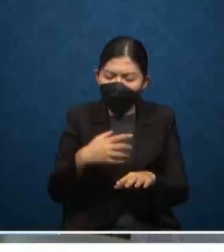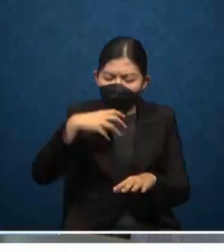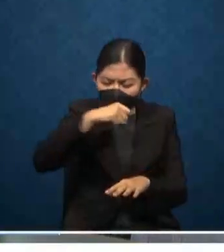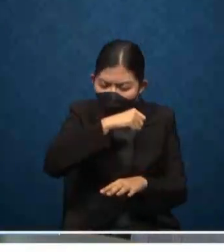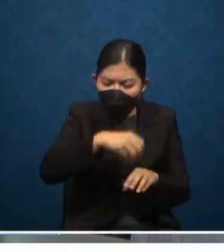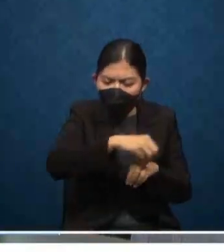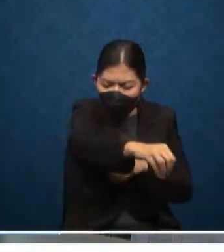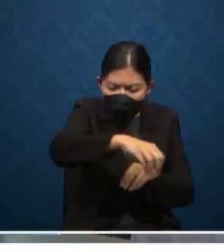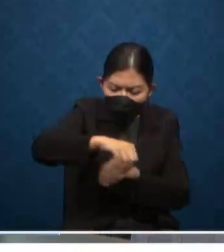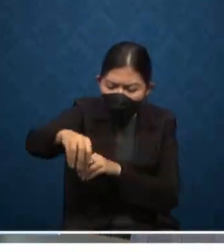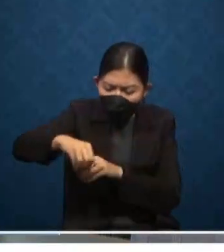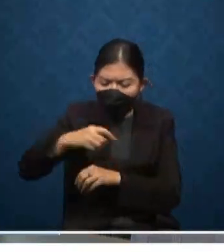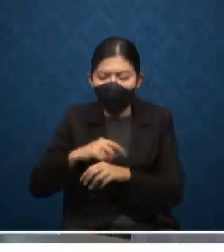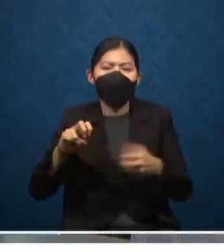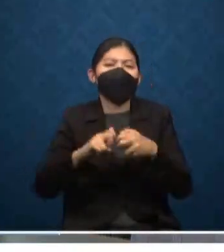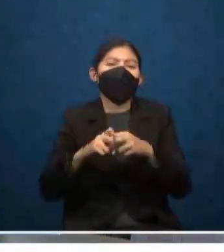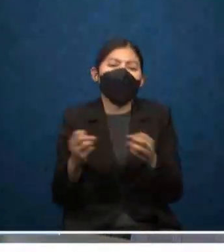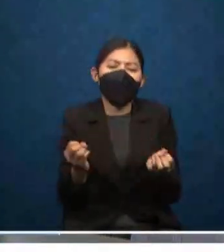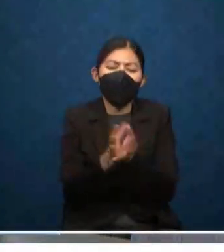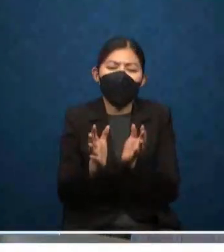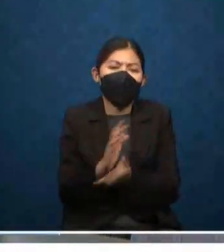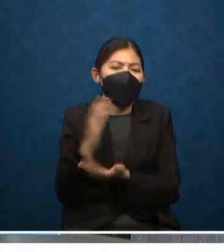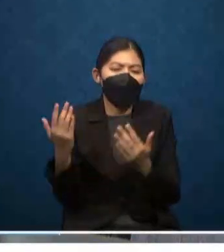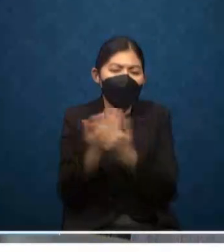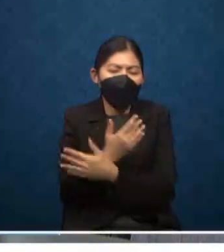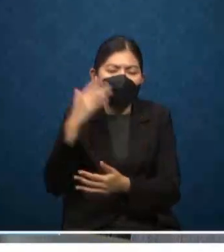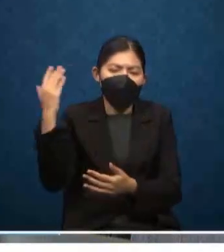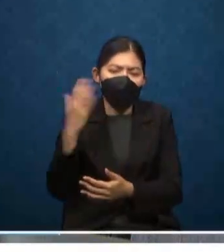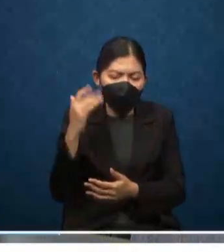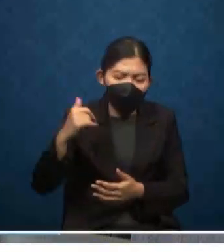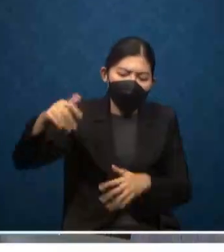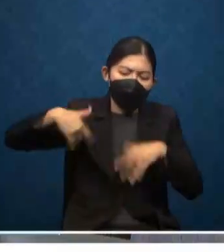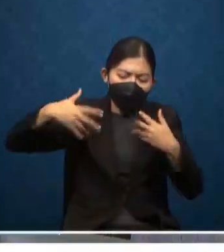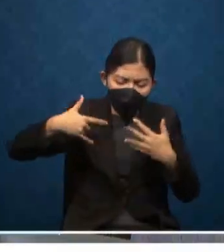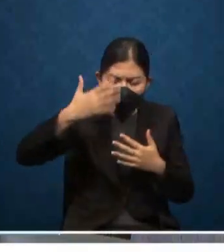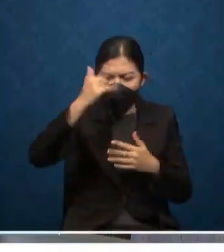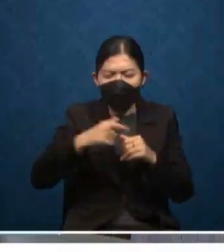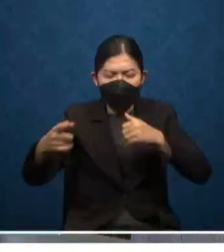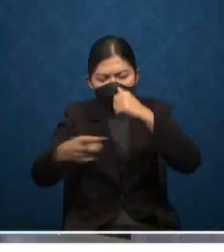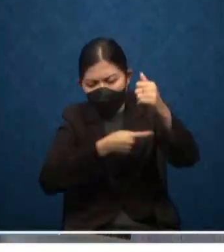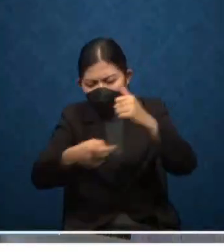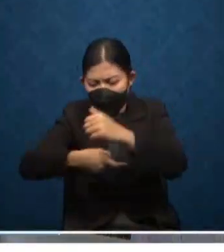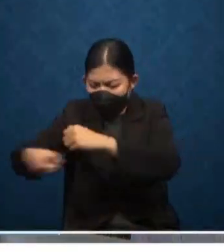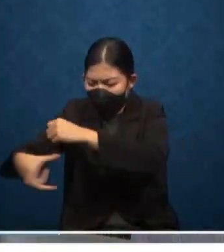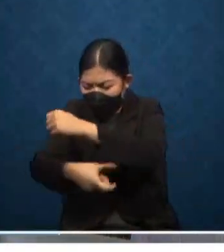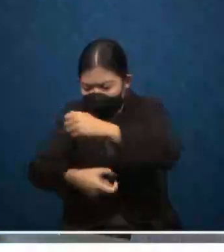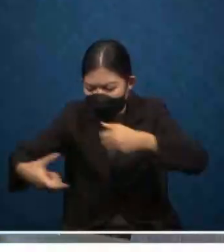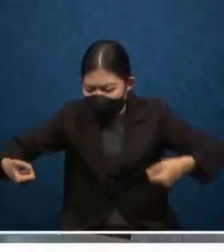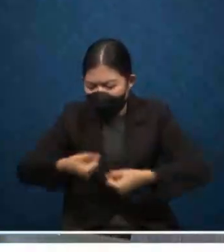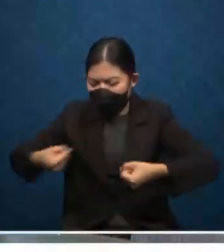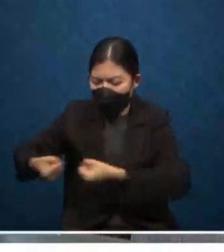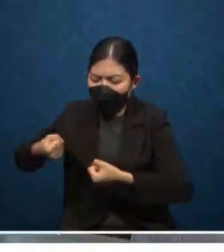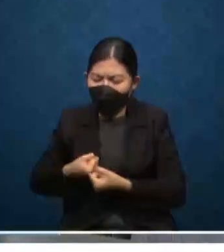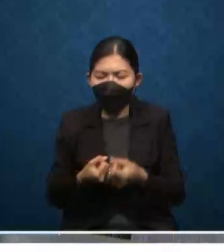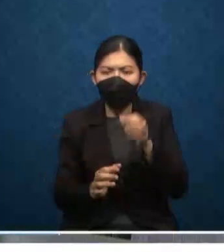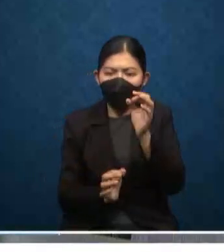จะต้องเปลี่ยนฤดูกาลเกษตรกรชาวไร่อ้อยท่านใช้วิธีตัดแล้วท่านก็เผาซึ่งผมก็ไม่โทษท่านเพราะว่า